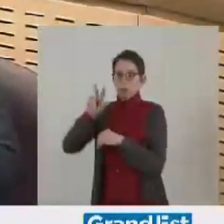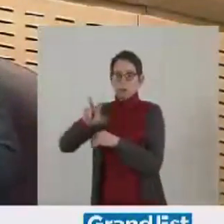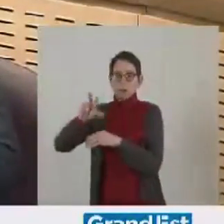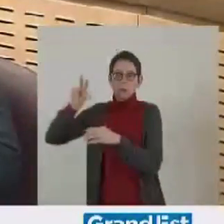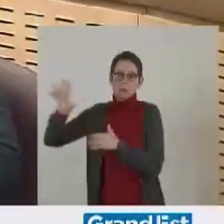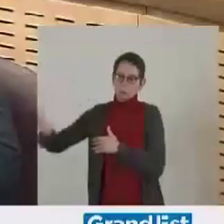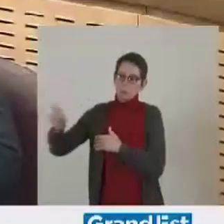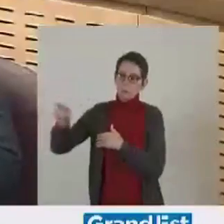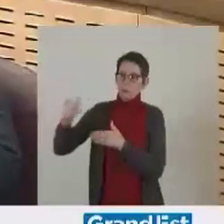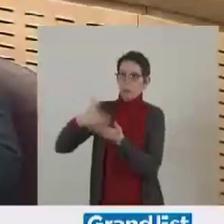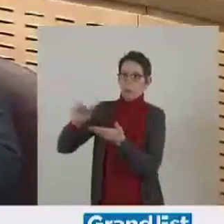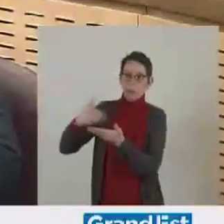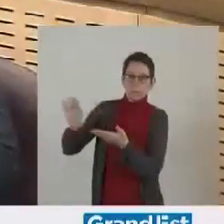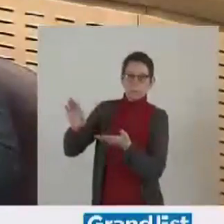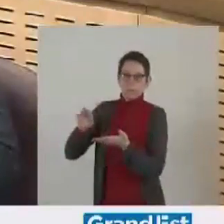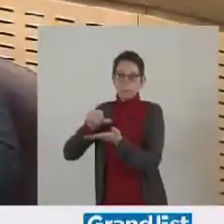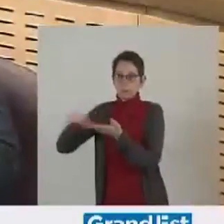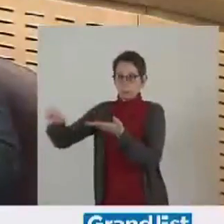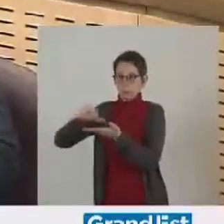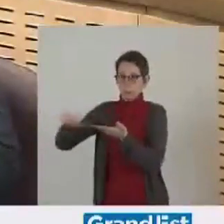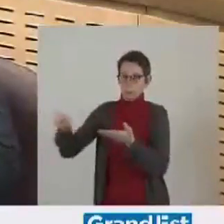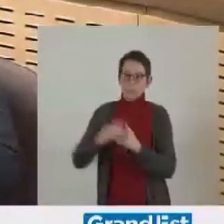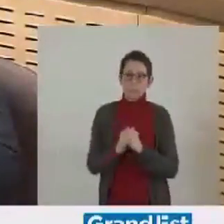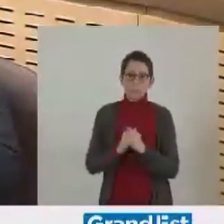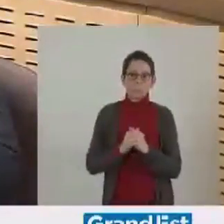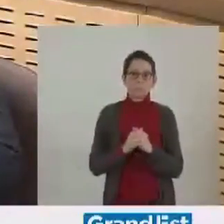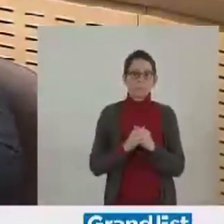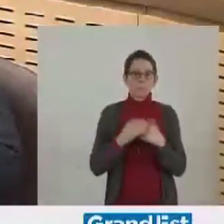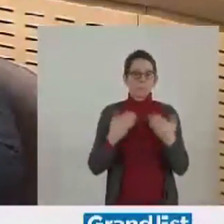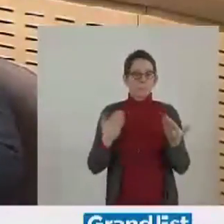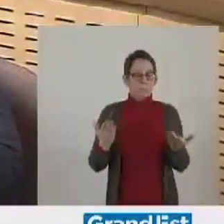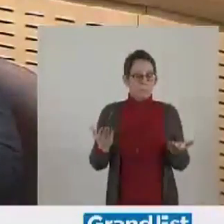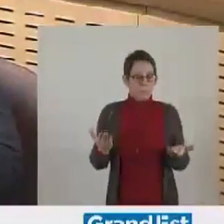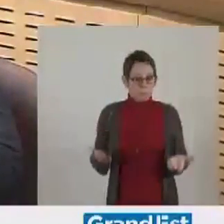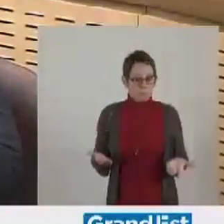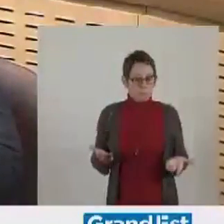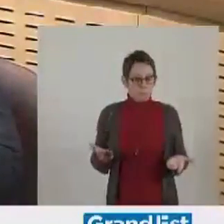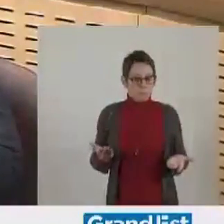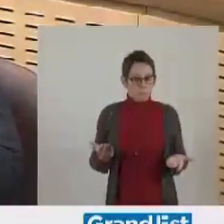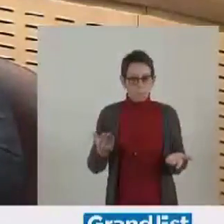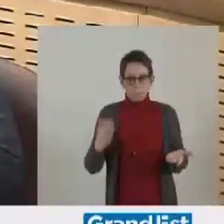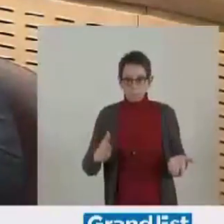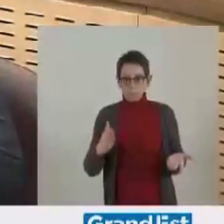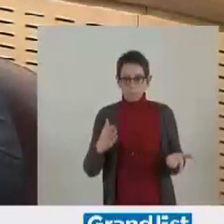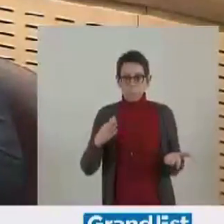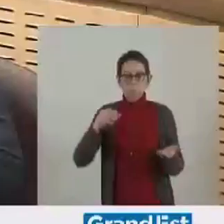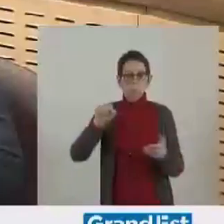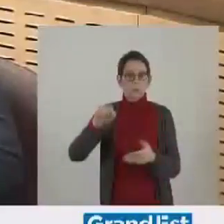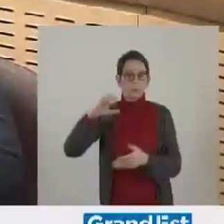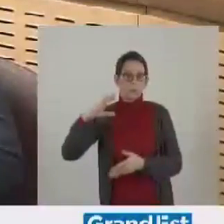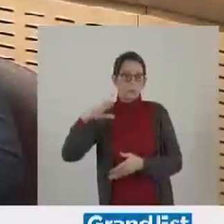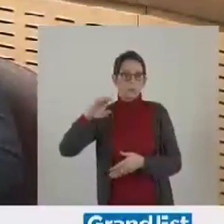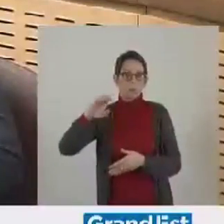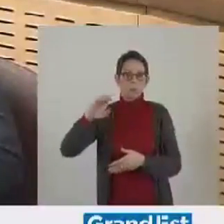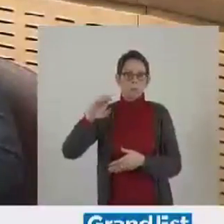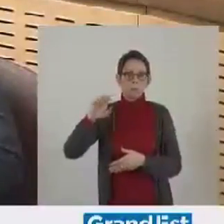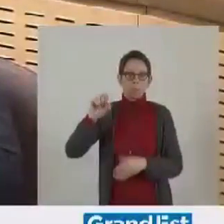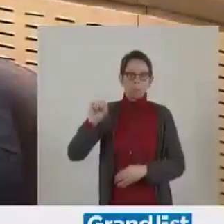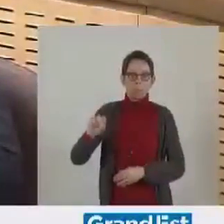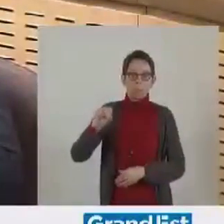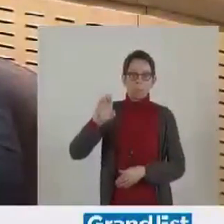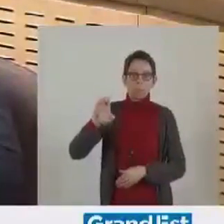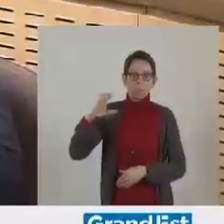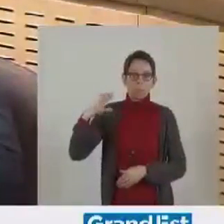d'euros en crédit de paiement. Mesdames et messieurs les membres du Césaire, pour lesquels j'ai présenté le budget dernièrement, se